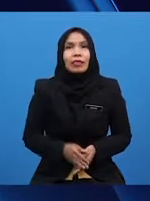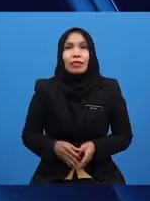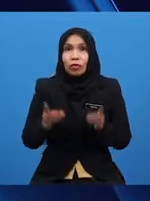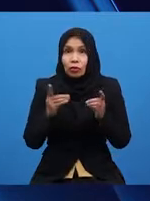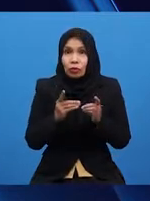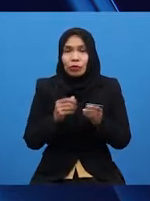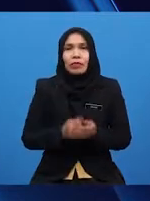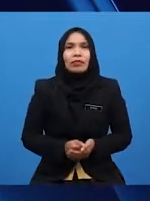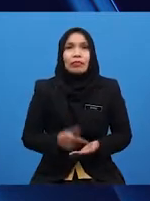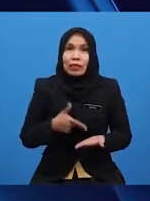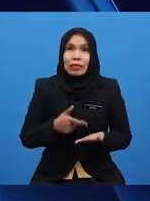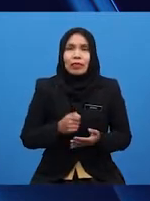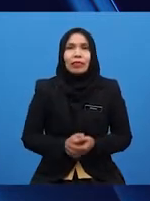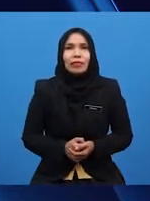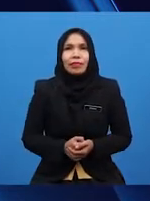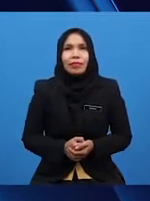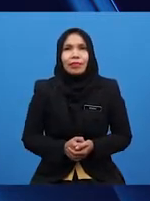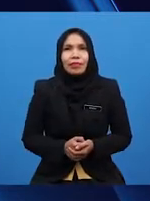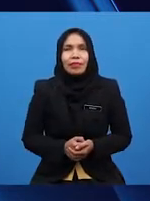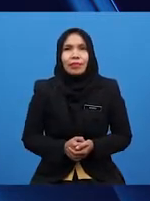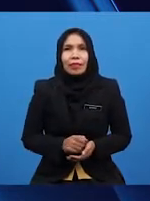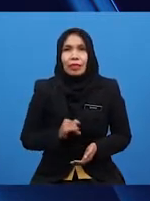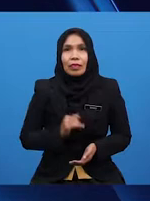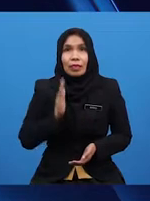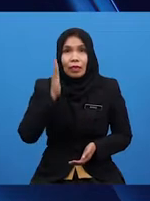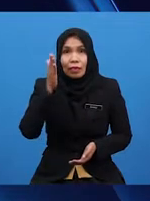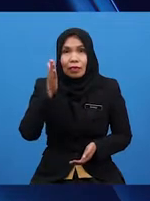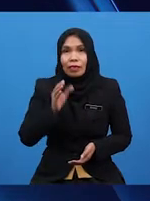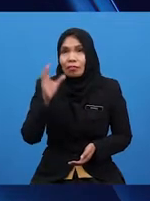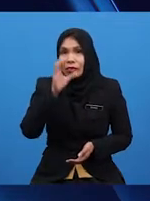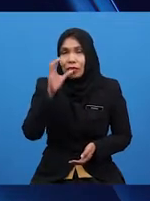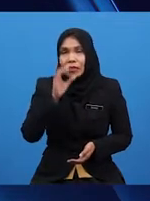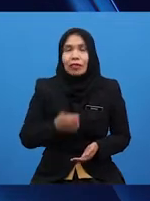akan meneruskan penjelajahan mencari ilmu mengenai dunia pendidikan seni